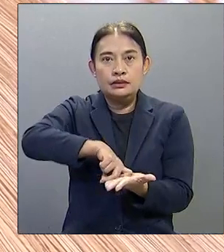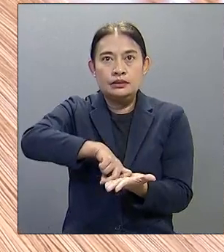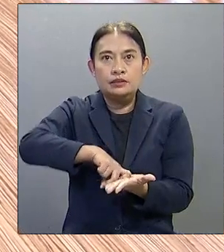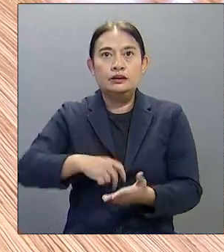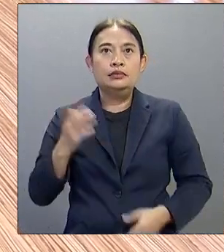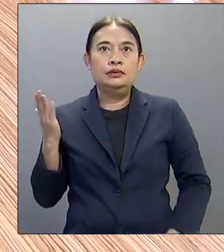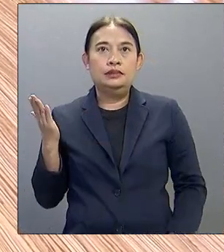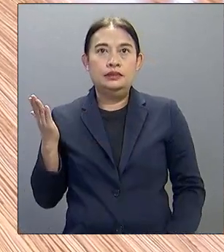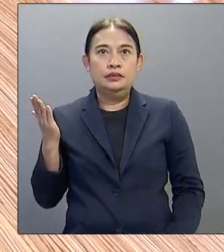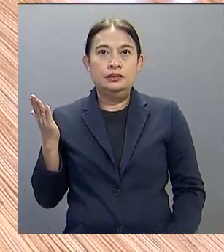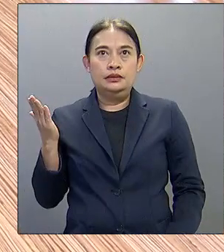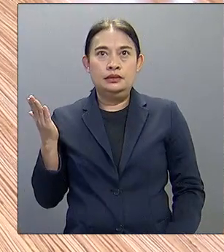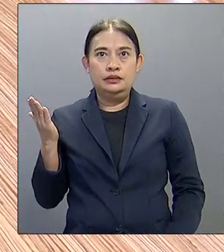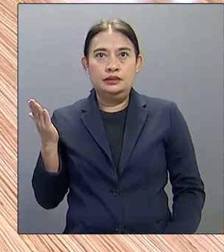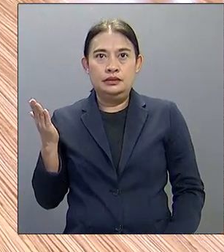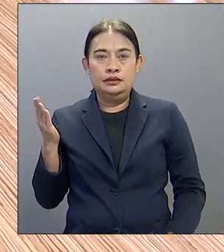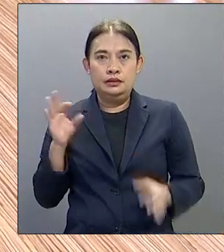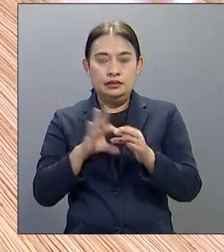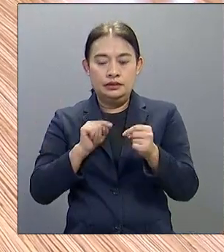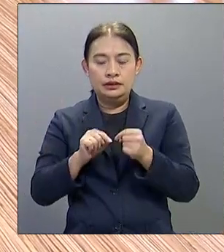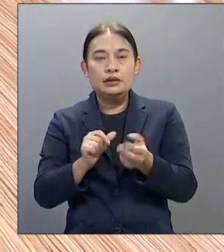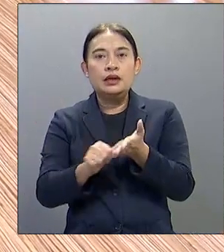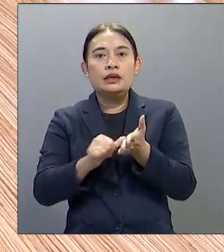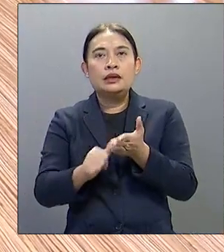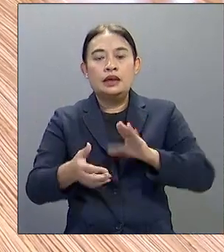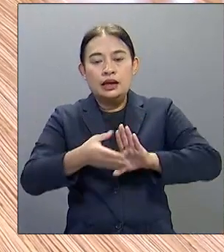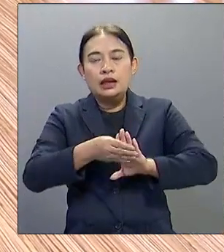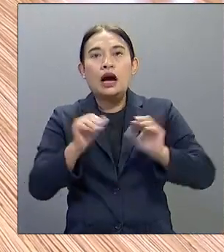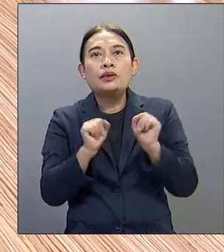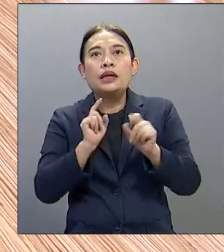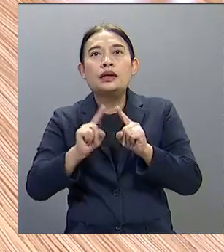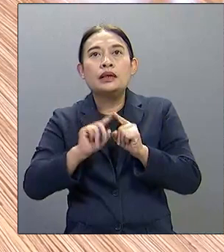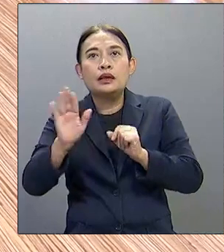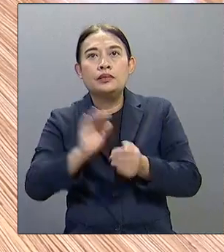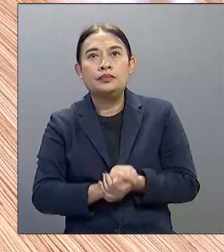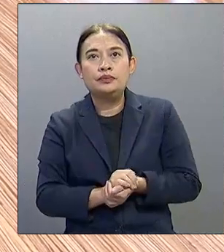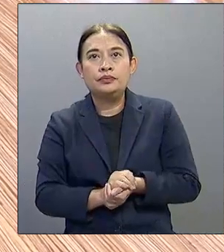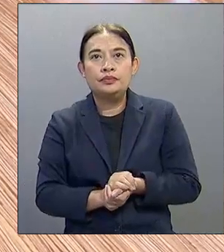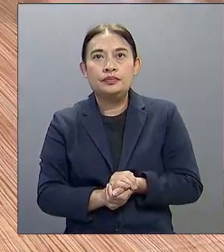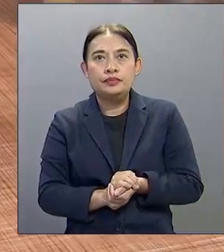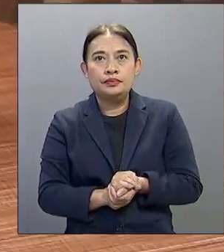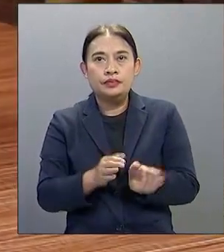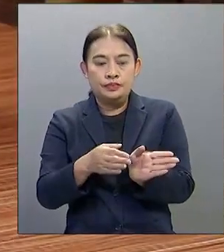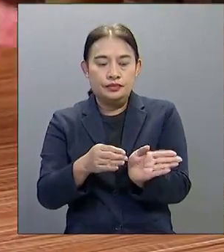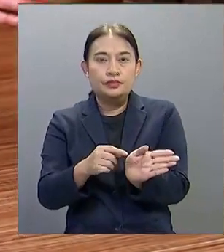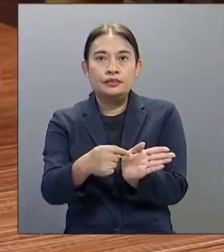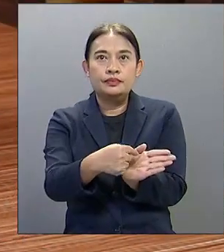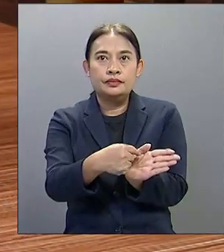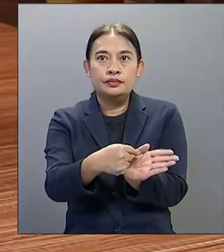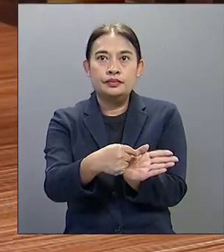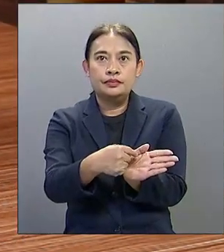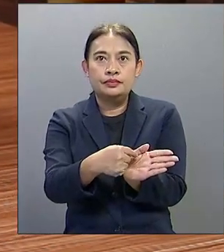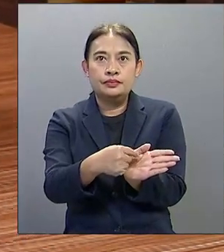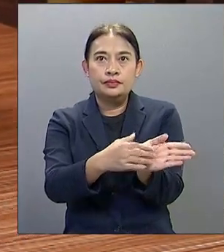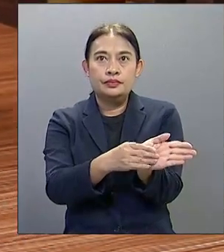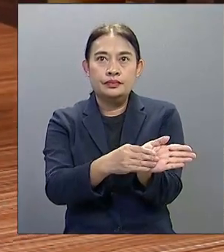ท่านี้ชื่อว่าดัดตนแก้เท้าเย็นใจสวิงสวายนั่งพับเพียบโดยหันเท้าไปปลายนิ้วเท้าไปข้างหน้านิดนึง